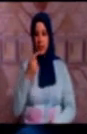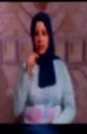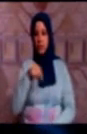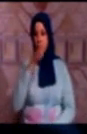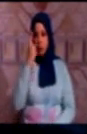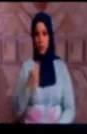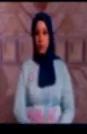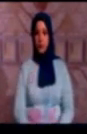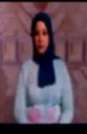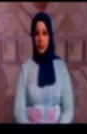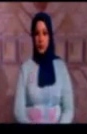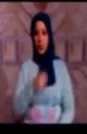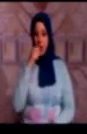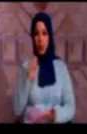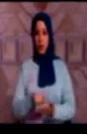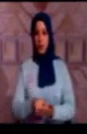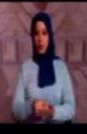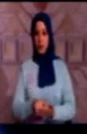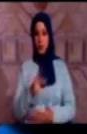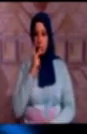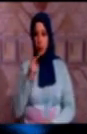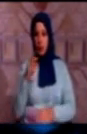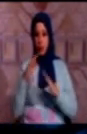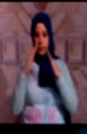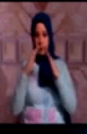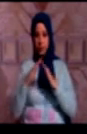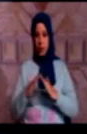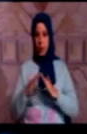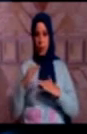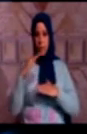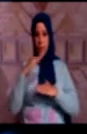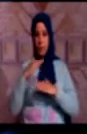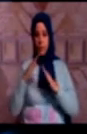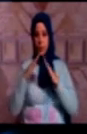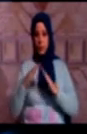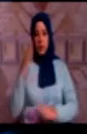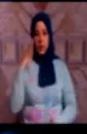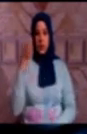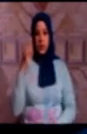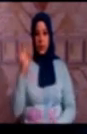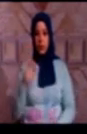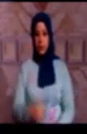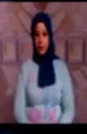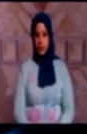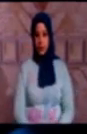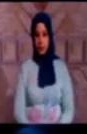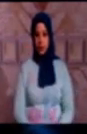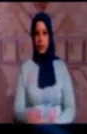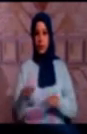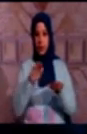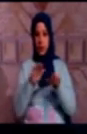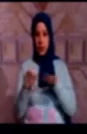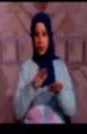ده بيؤكد ان شكل الهرم بتاع نتيجه الثانويه العامه بدا يتعدل